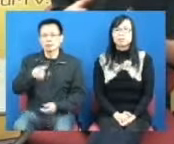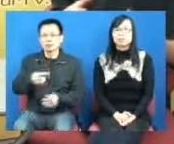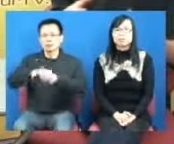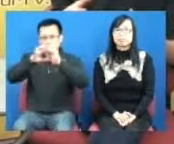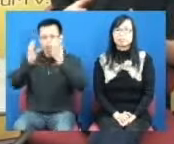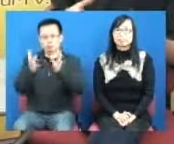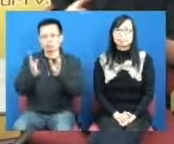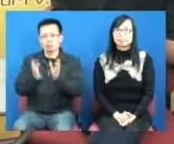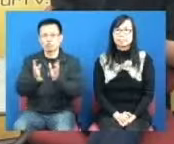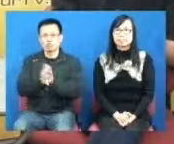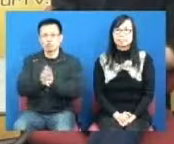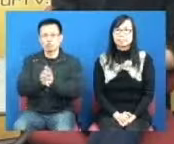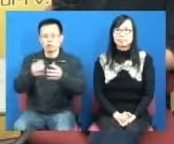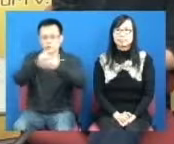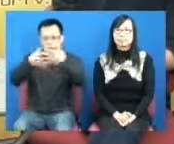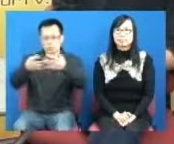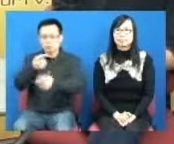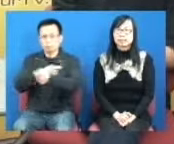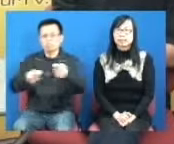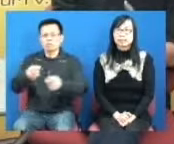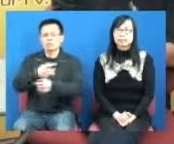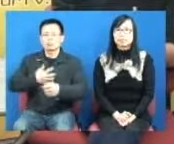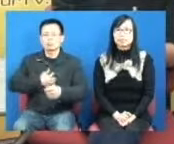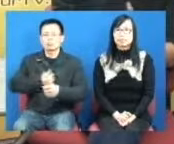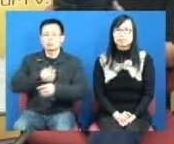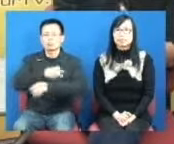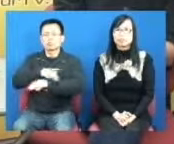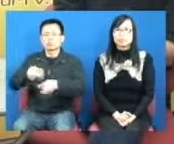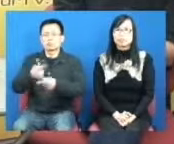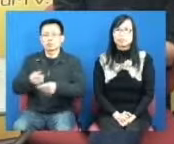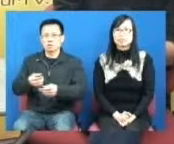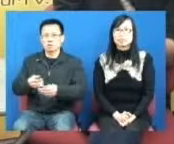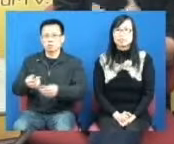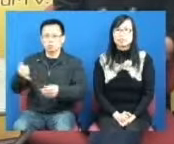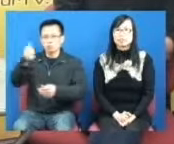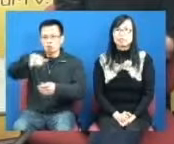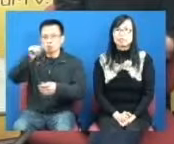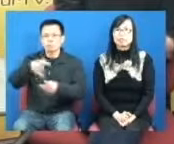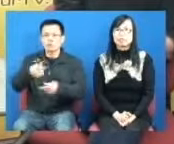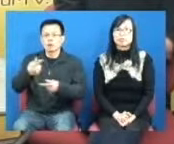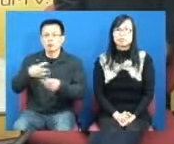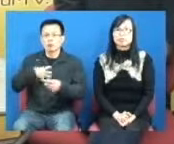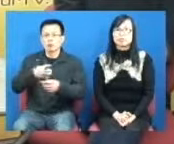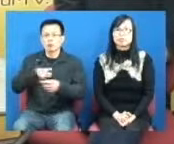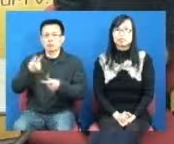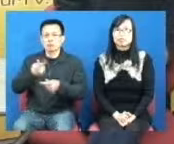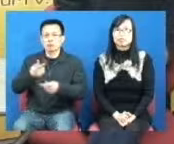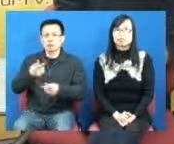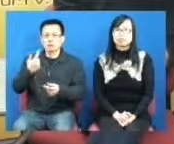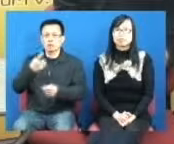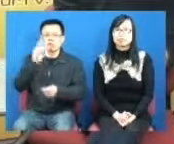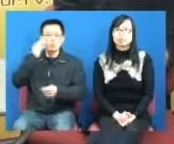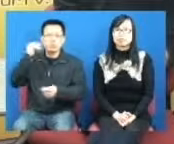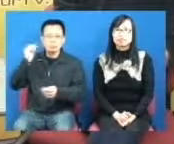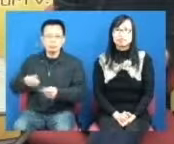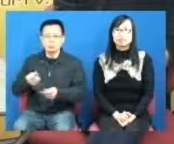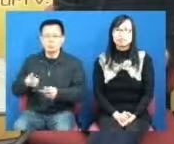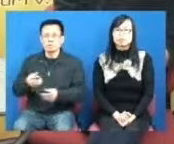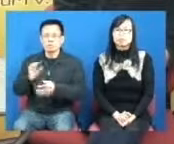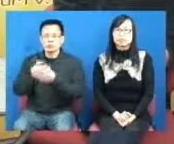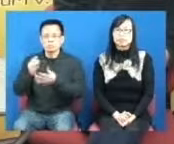個制定財政預算案裏面這個注資部分根本會令到我們老貓少數因為強積金